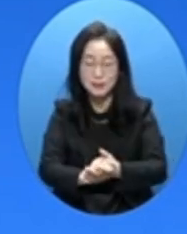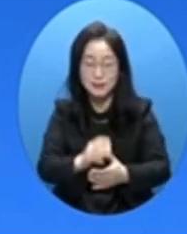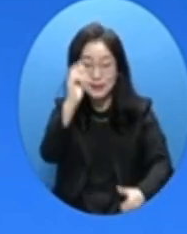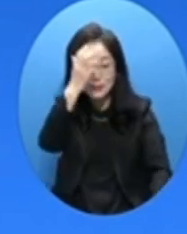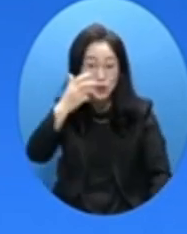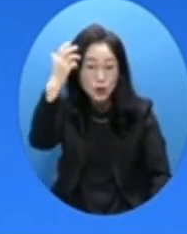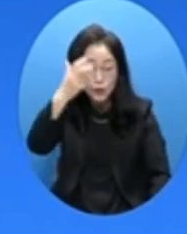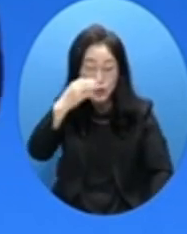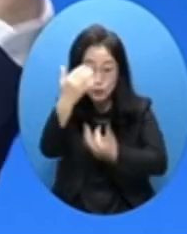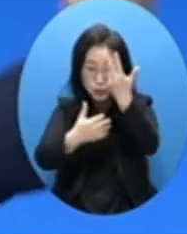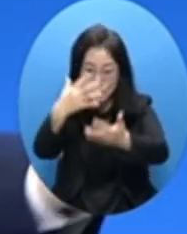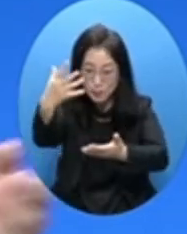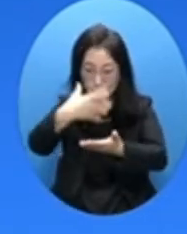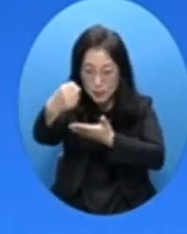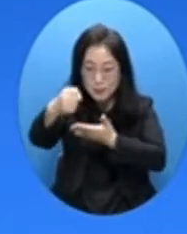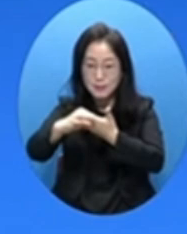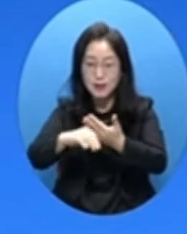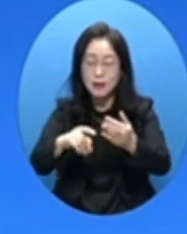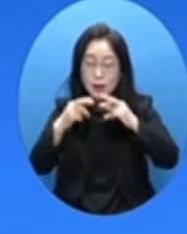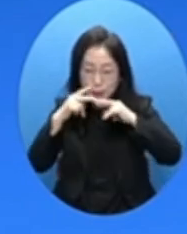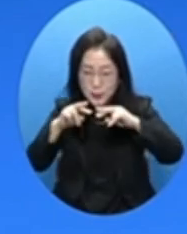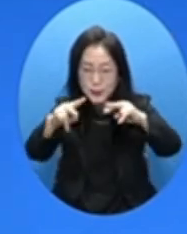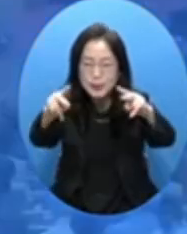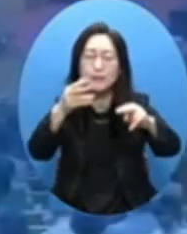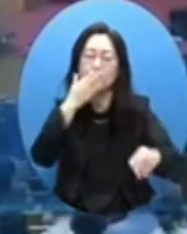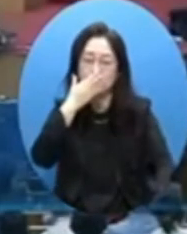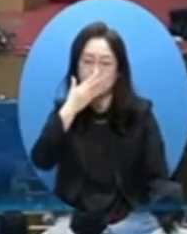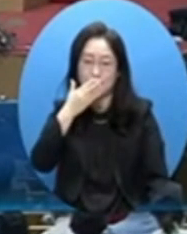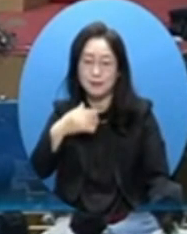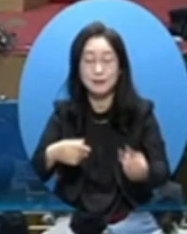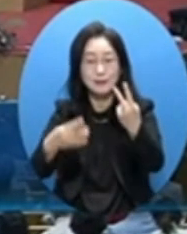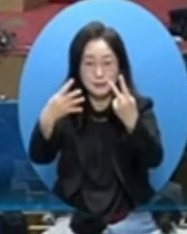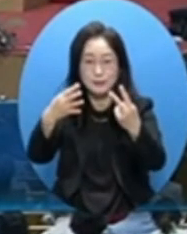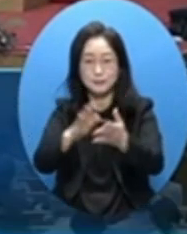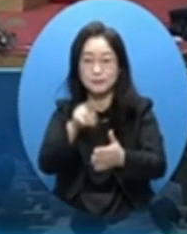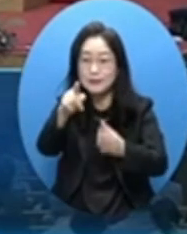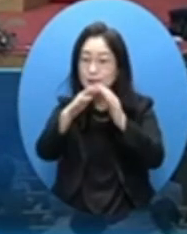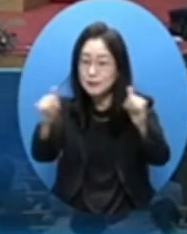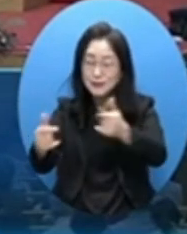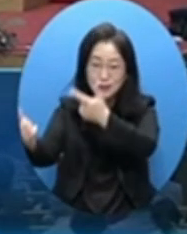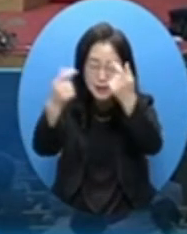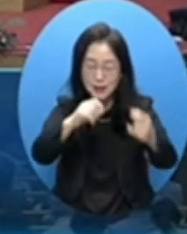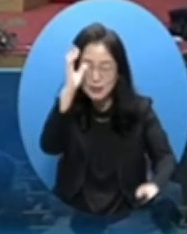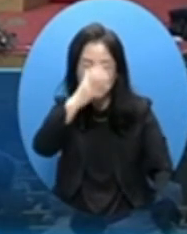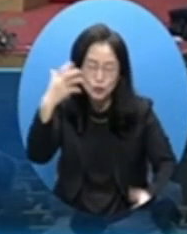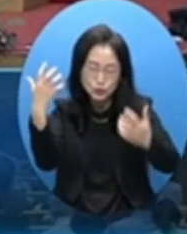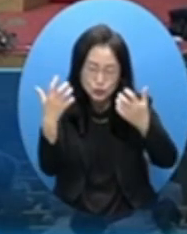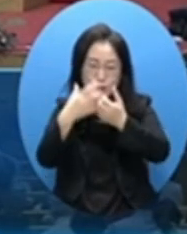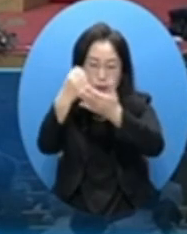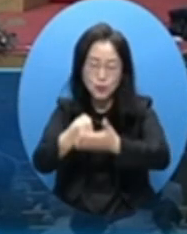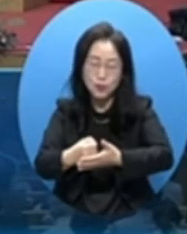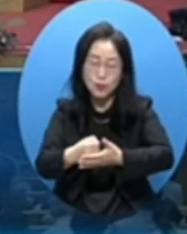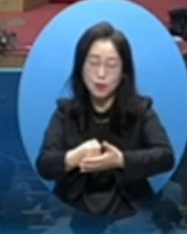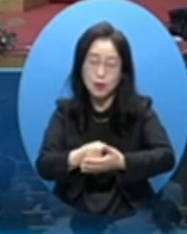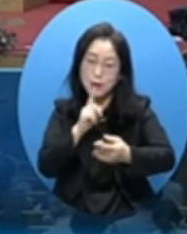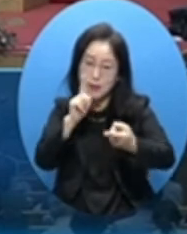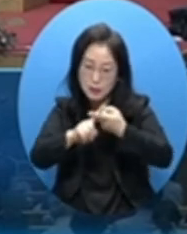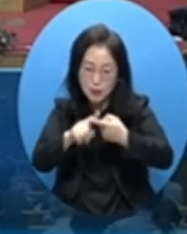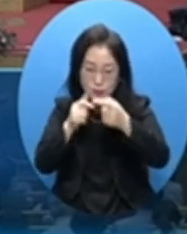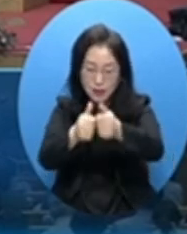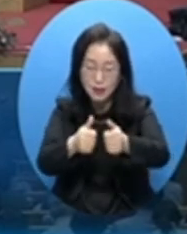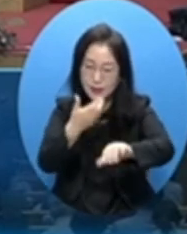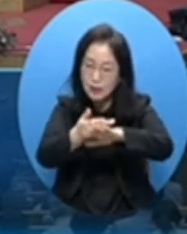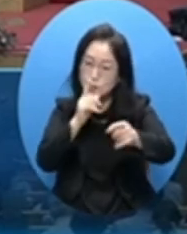성에 불을 받으면 우리에게 방언이 임합니다 2장 4절입니다 그들이 4성에 충만을 받고 성령이 말하게 하심을 따라 다른